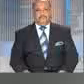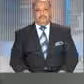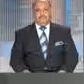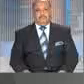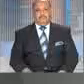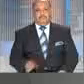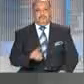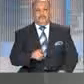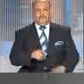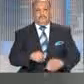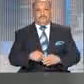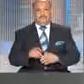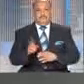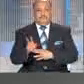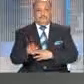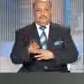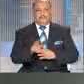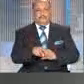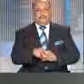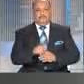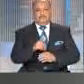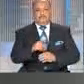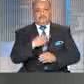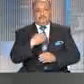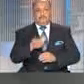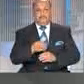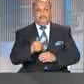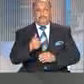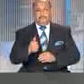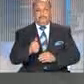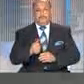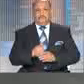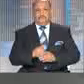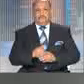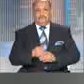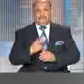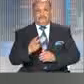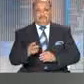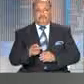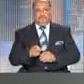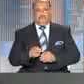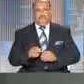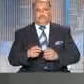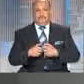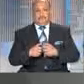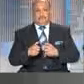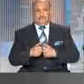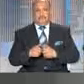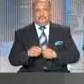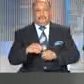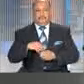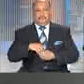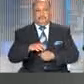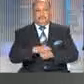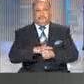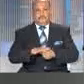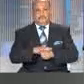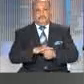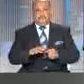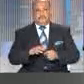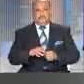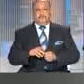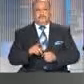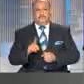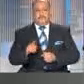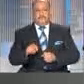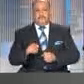ثم يحدث حركيه اقتصاديه داخل الجهه. حركية تجارية ميزت سيدي بوزيد هذه الأيام، ولئن